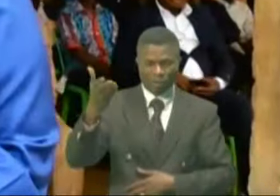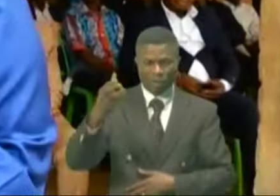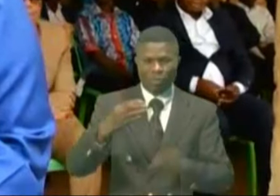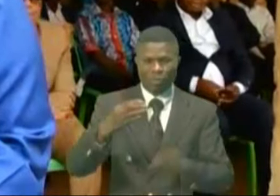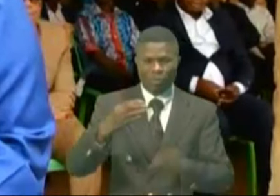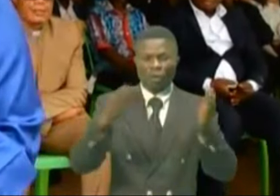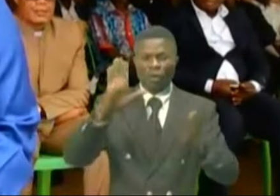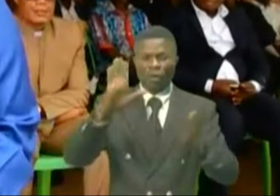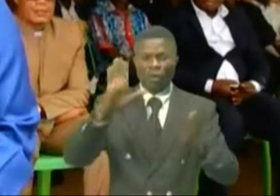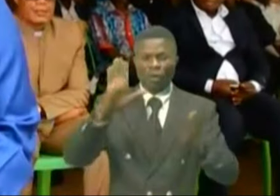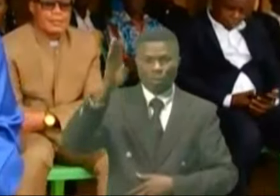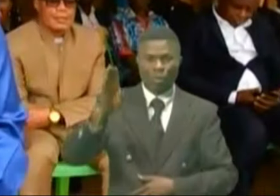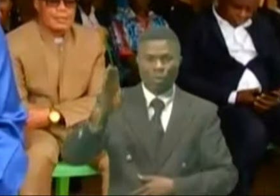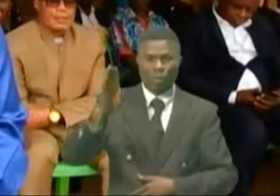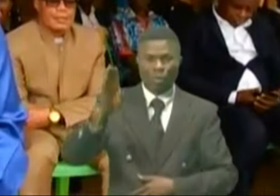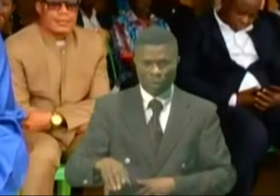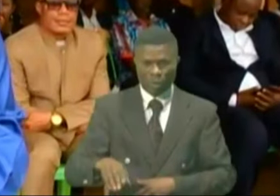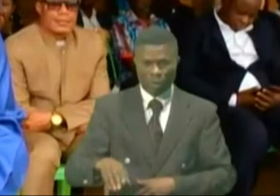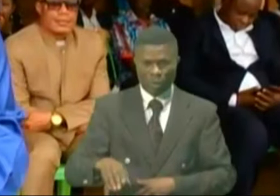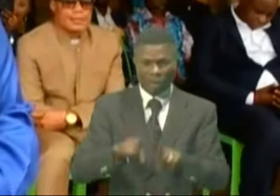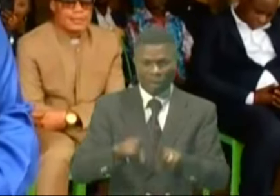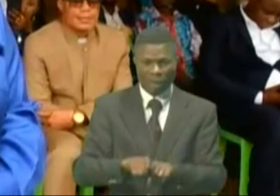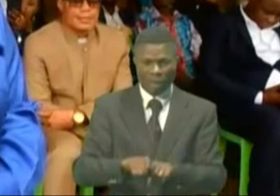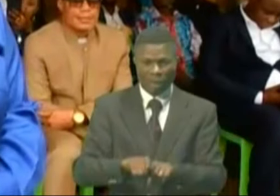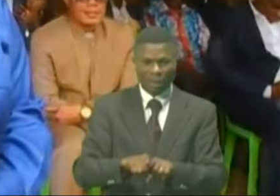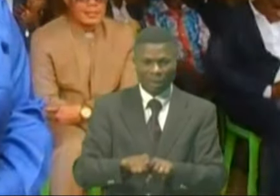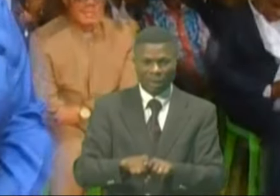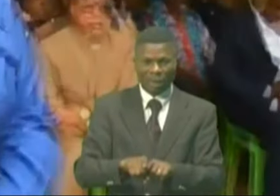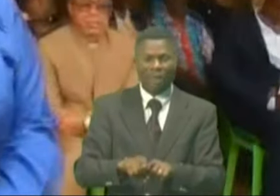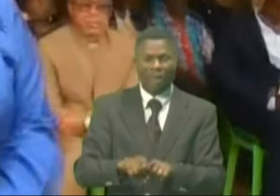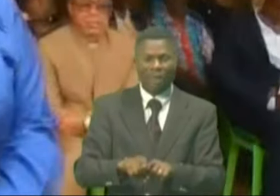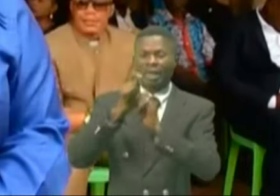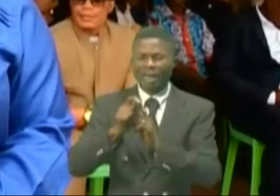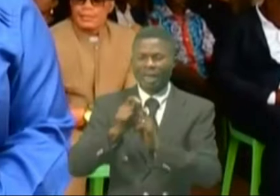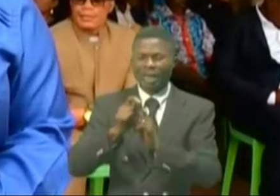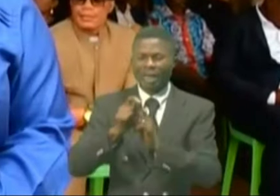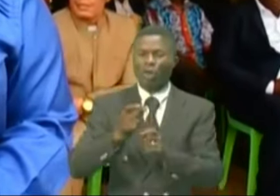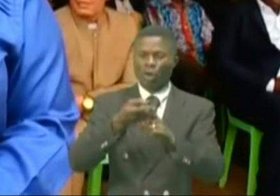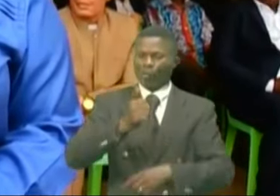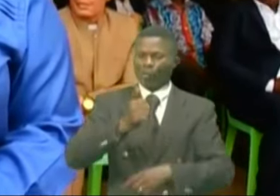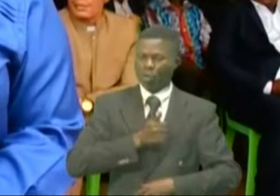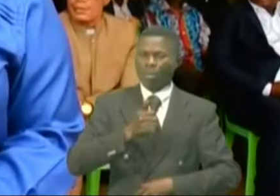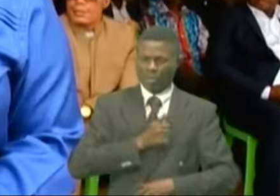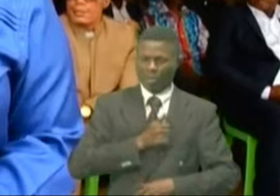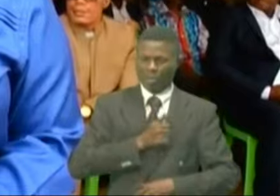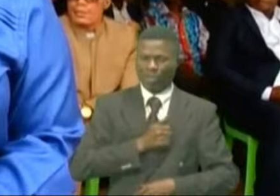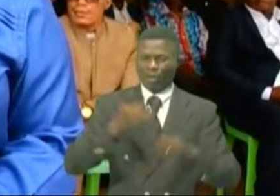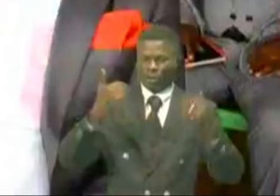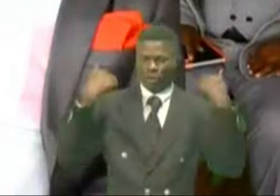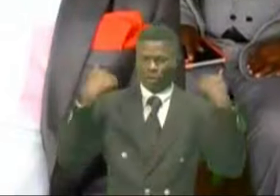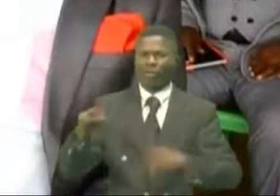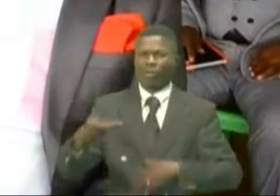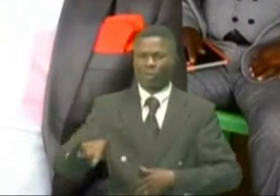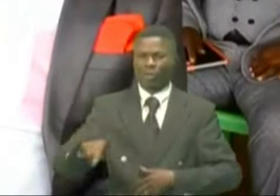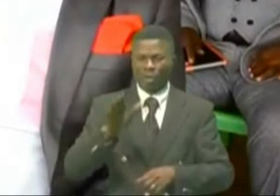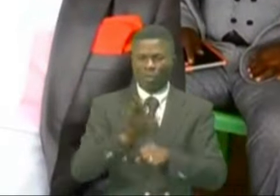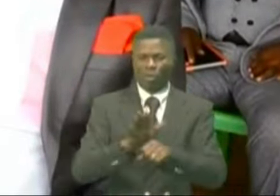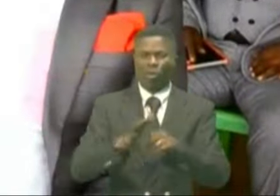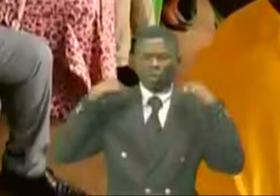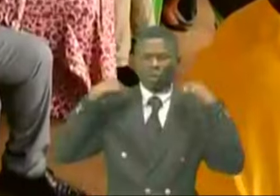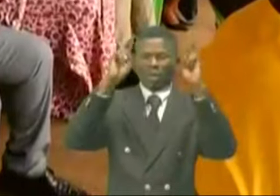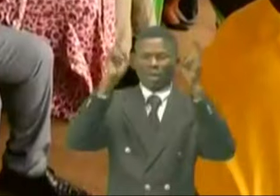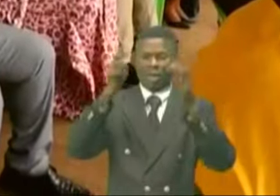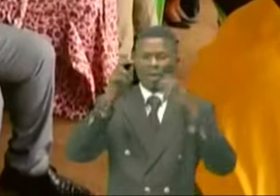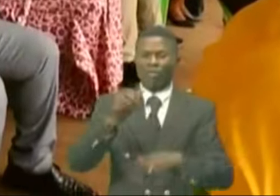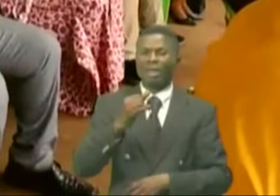95% et ceux-là auront des cadeaux personnels, privés venant de moi-même. Plusieurs autorités de la ville